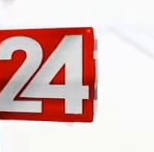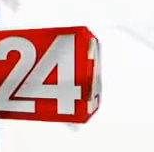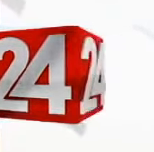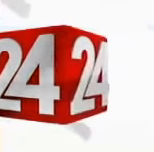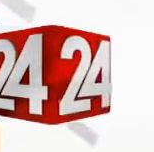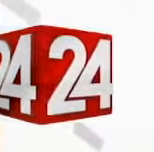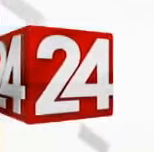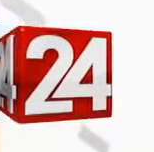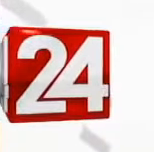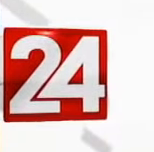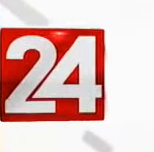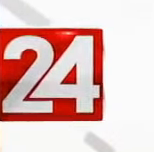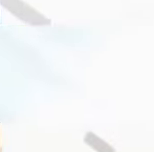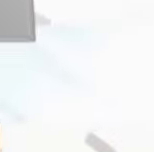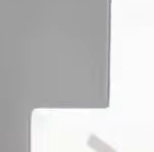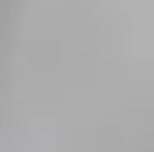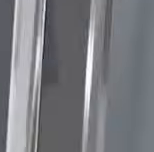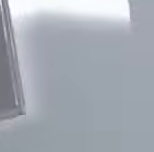Alikod ng tainga.